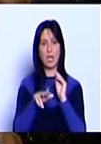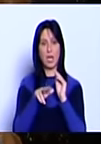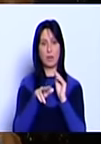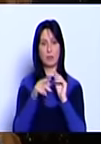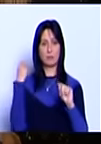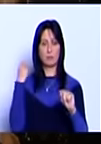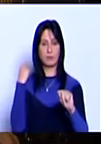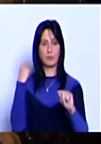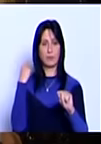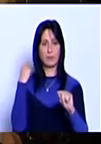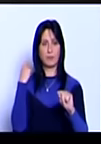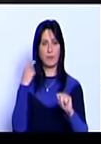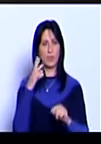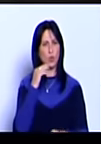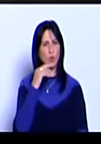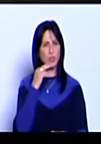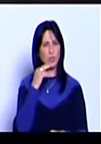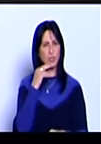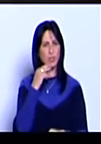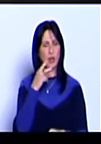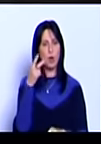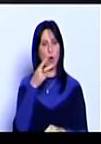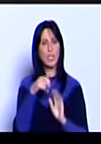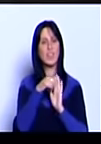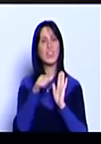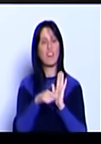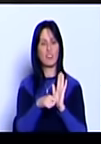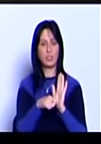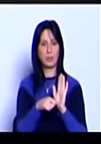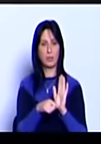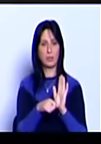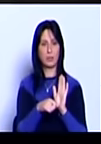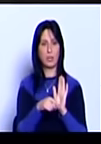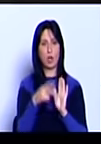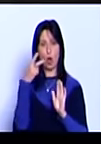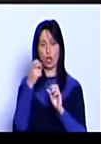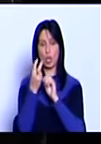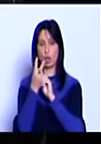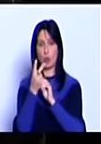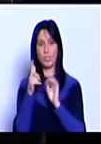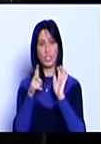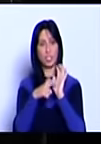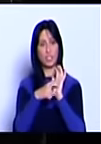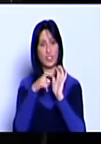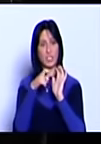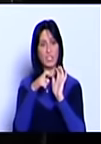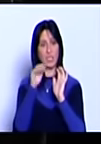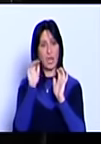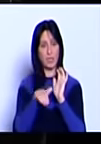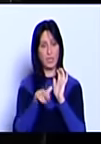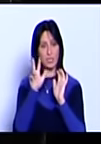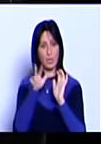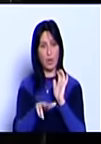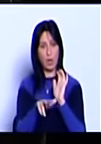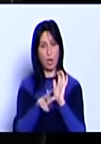არის მონაცემები, რომელიც 2016 უკაც რა წელს. 2012 წელს კონდა 700,000-ამდე